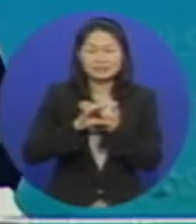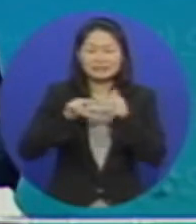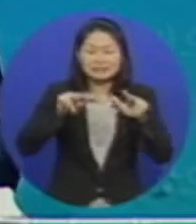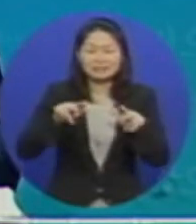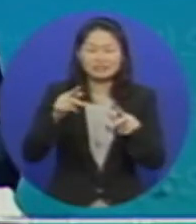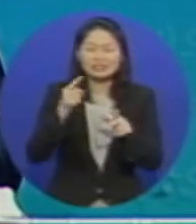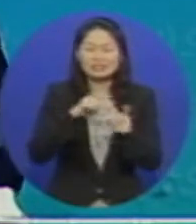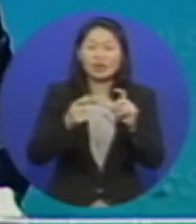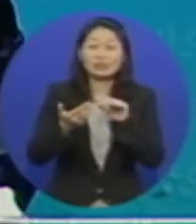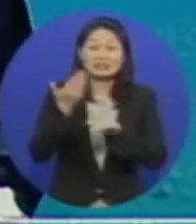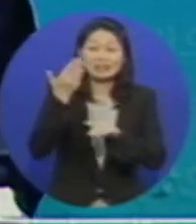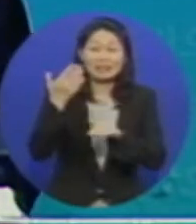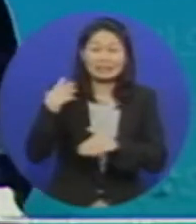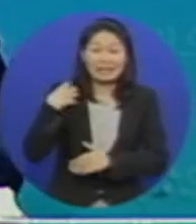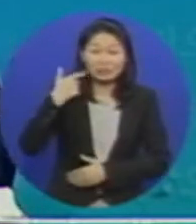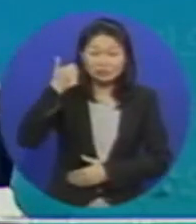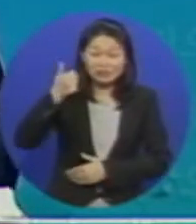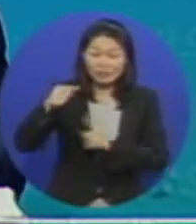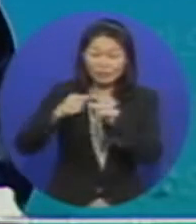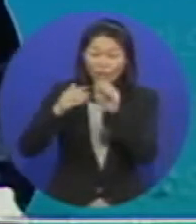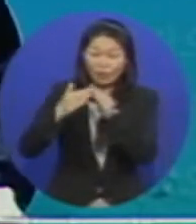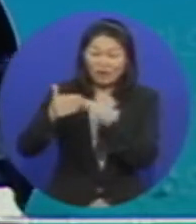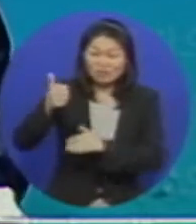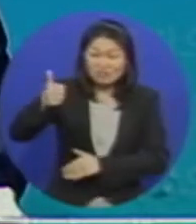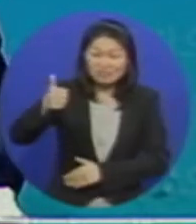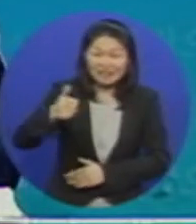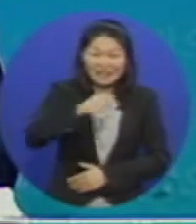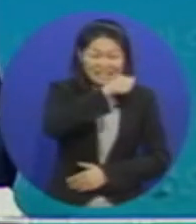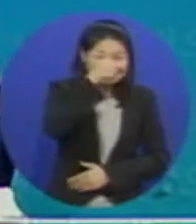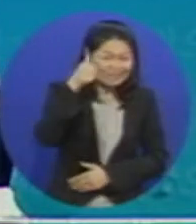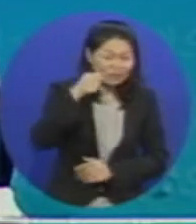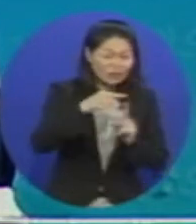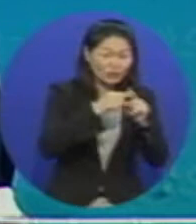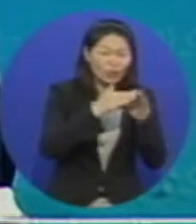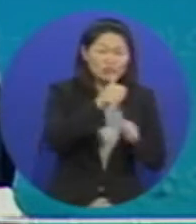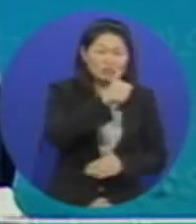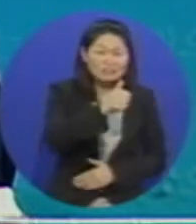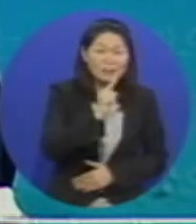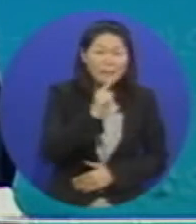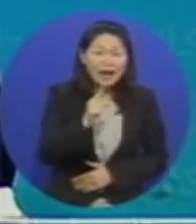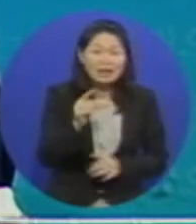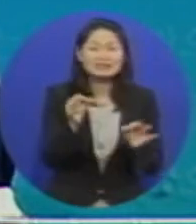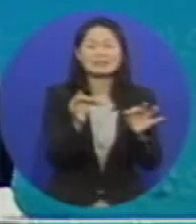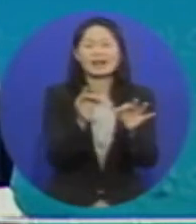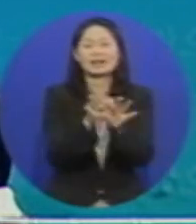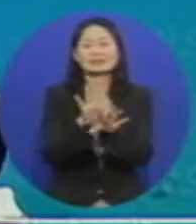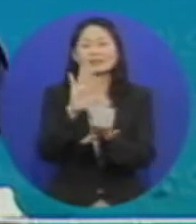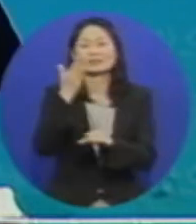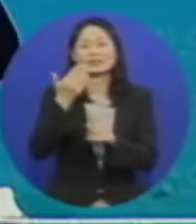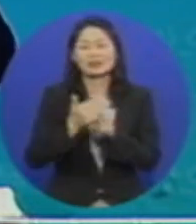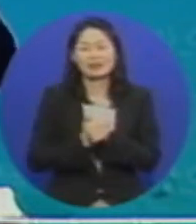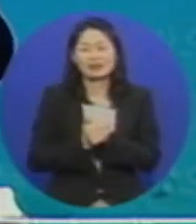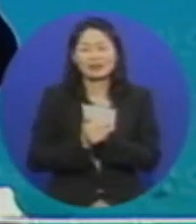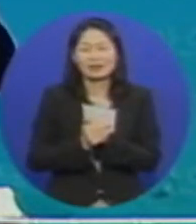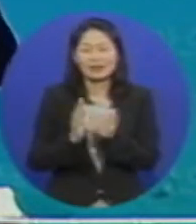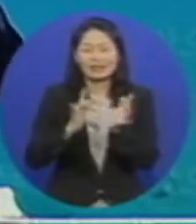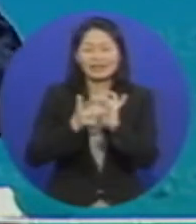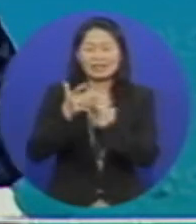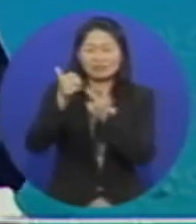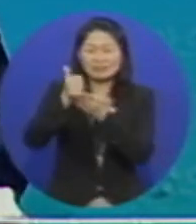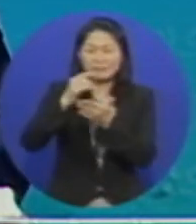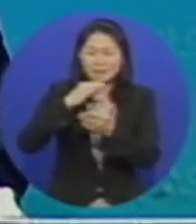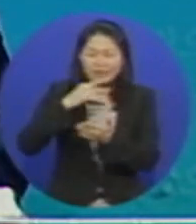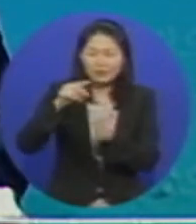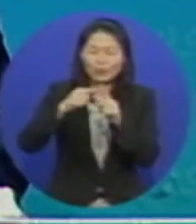이상 다닌 목사가 교회 주인이다 뭐 장로가 교회 주인이다 이런 말 없어져요 예수님만 교회의